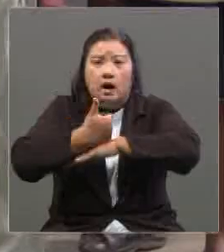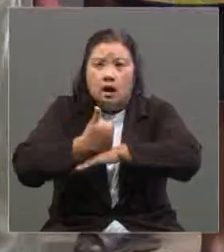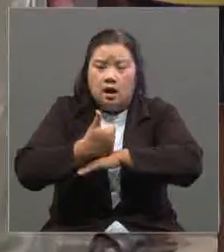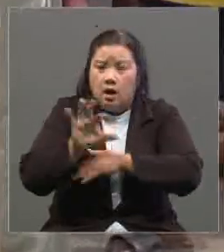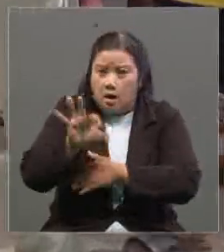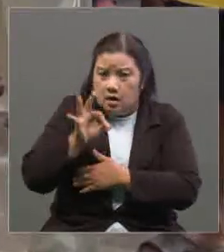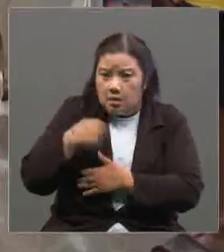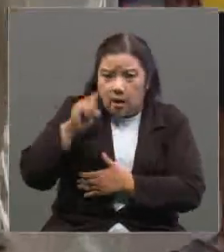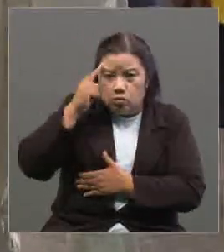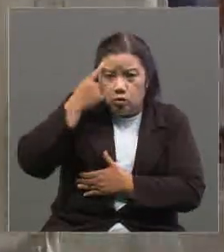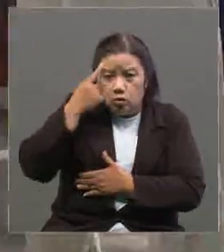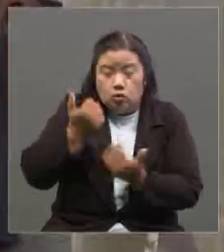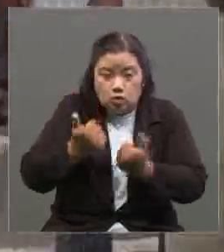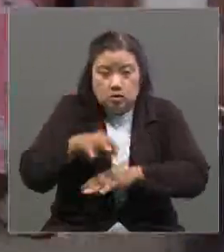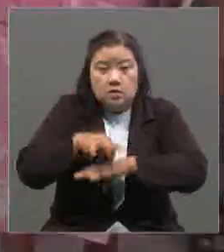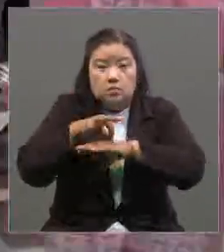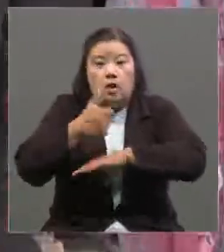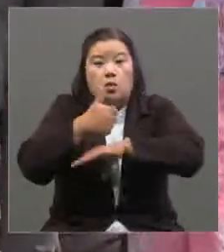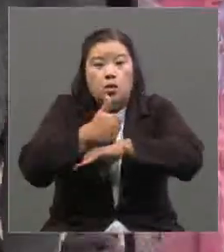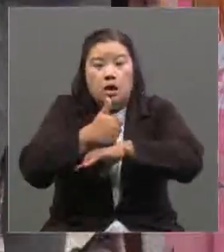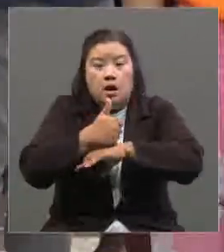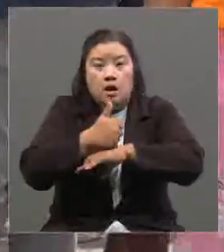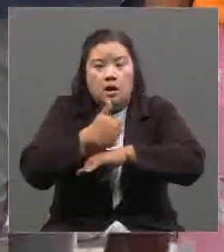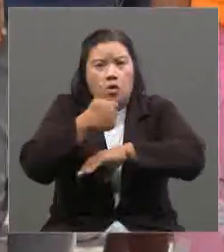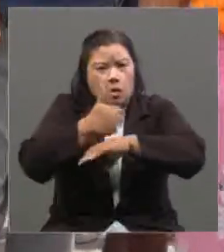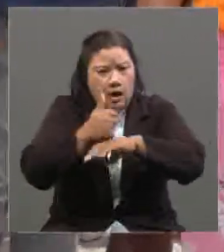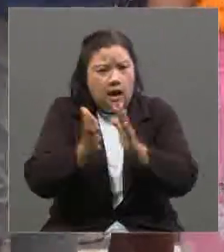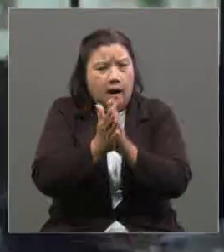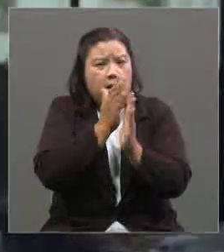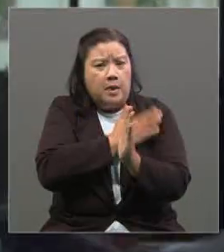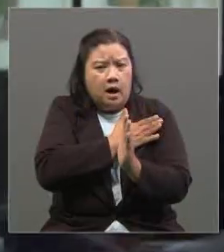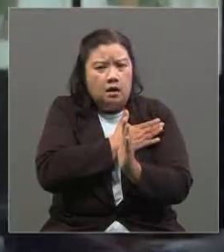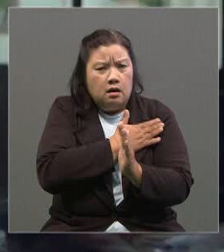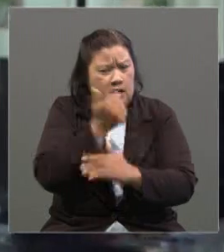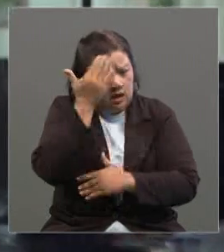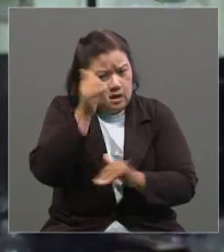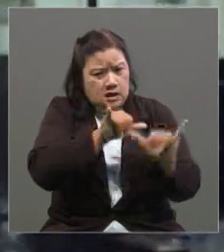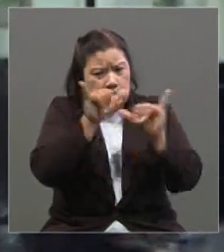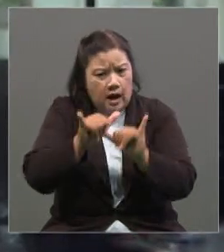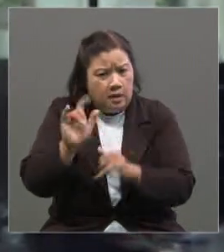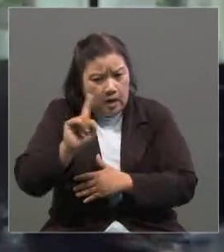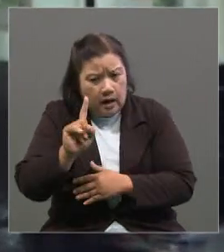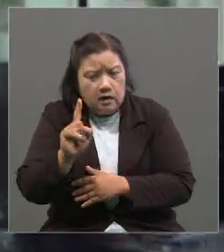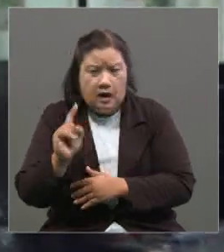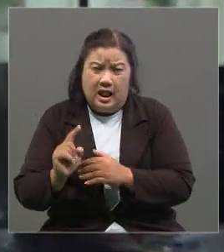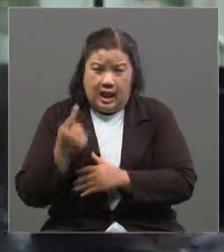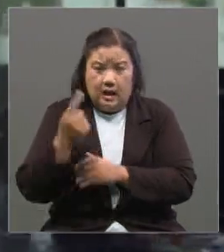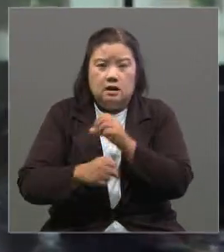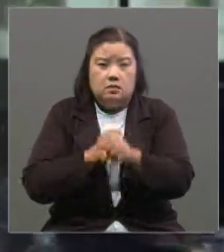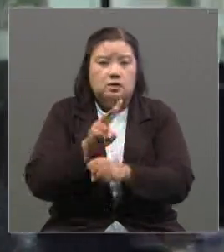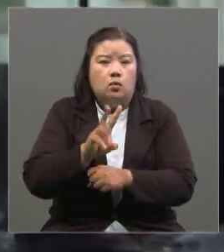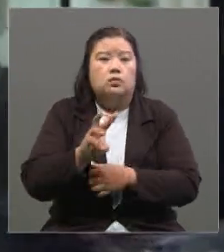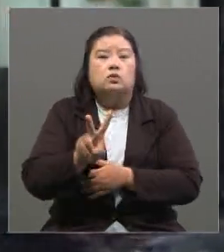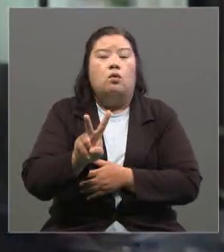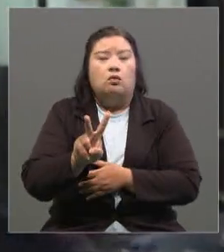ข้อสถานะของเจ้าอาวาสเหมือนกันว่าอยู่ๆเจ้าอาวาสย้ายมาจากไหนก็ไม่รู้ตั้งแต่ปี 62ก็เลยอยากจะให้หน่วยงานที่เกี่ยวข้องเนี่ยเข้ามาตรวจสอบ